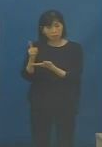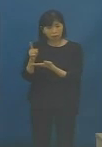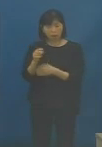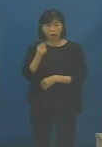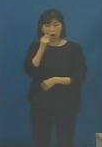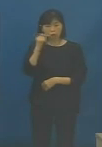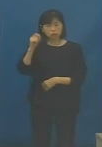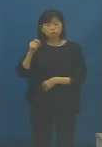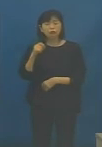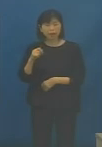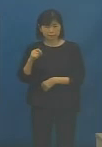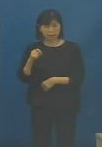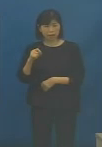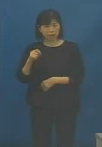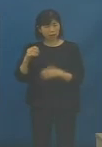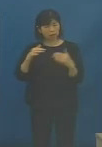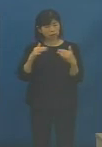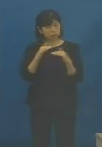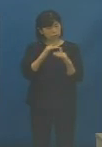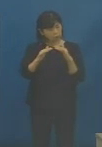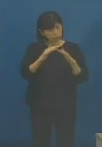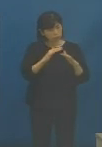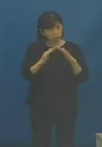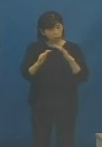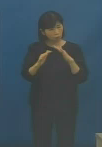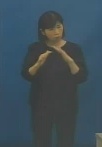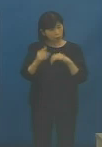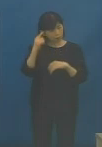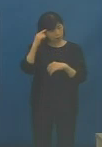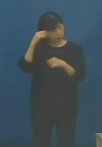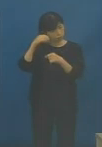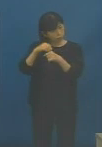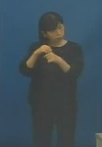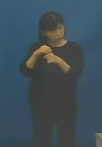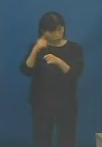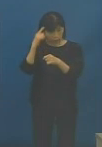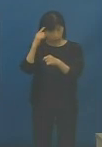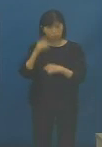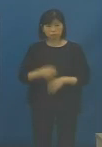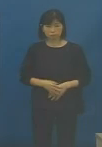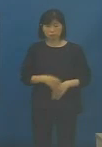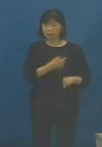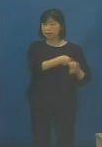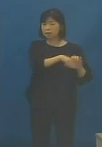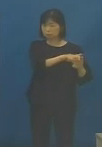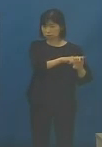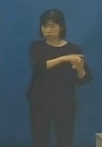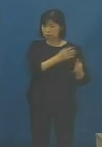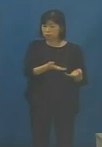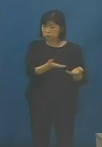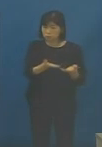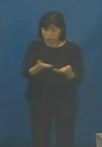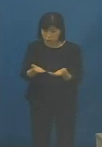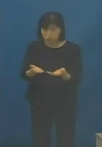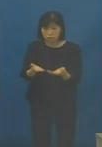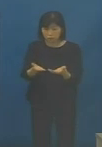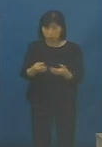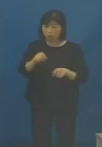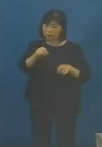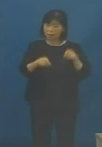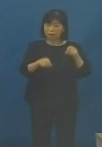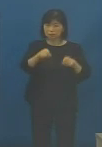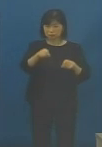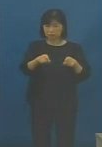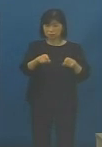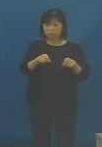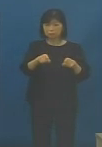争が多分頭に終わりなんじゃないかと思います。でエネルギー需給バランスという観点で重大な